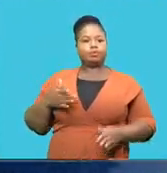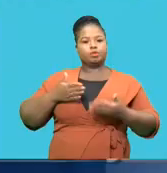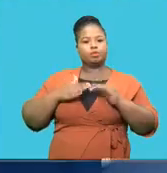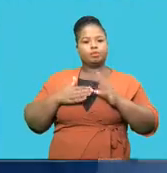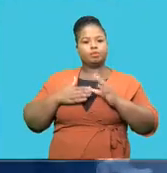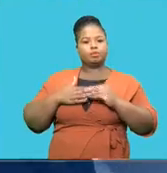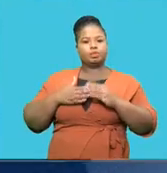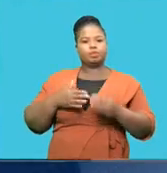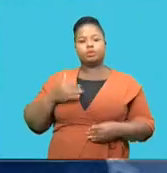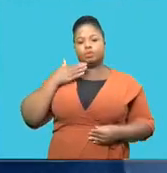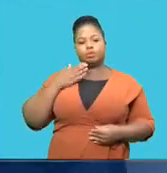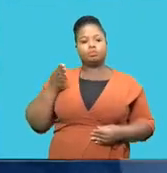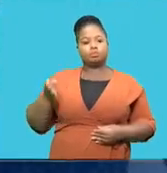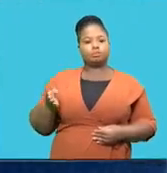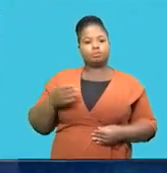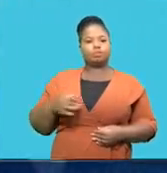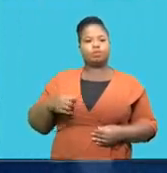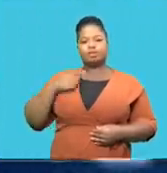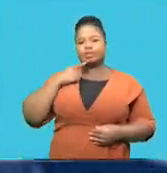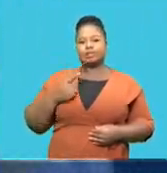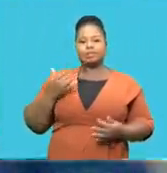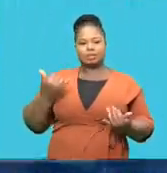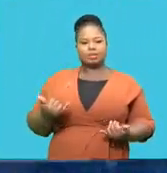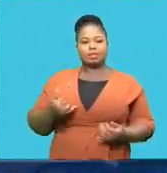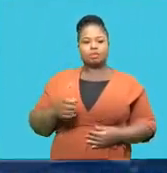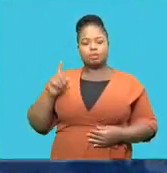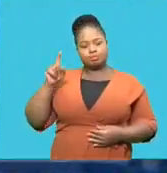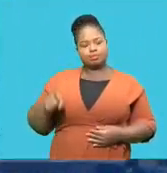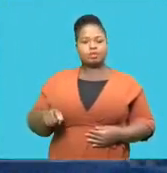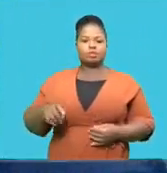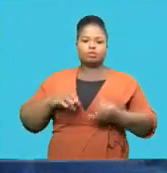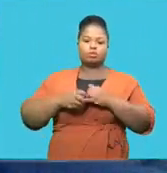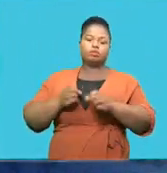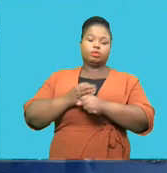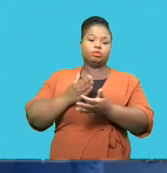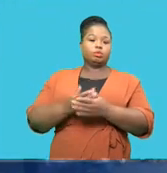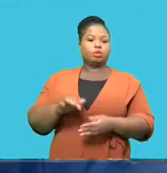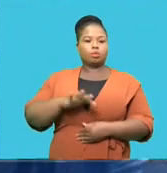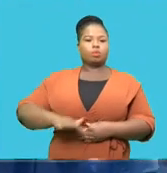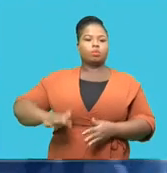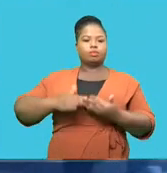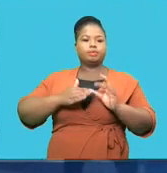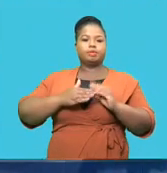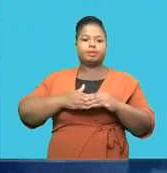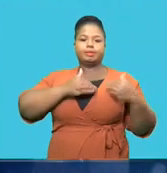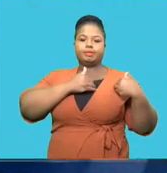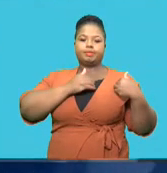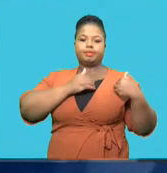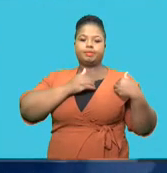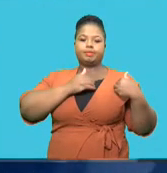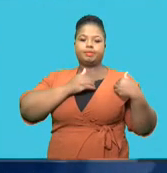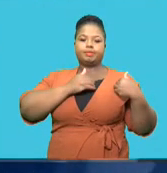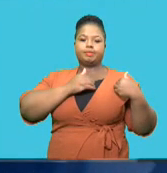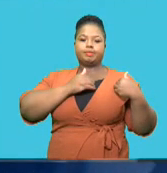ba emetsweng le leng la gore ba tlile go lwana ya kgumamela go phephetseng polokego le tshireletso go baahi ka kakaretso.